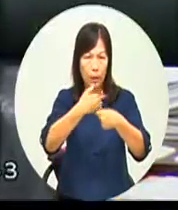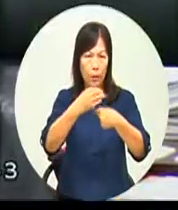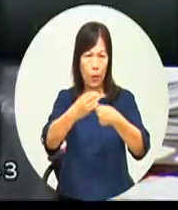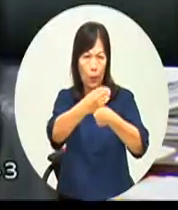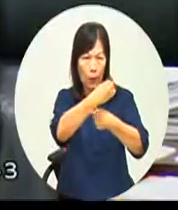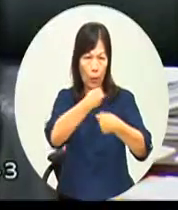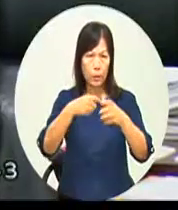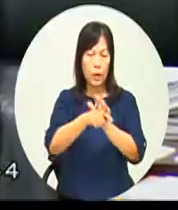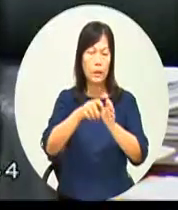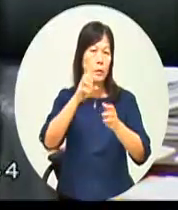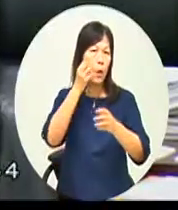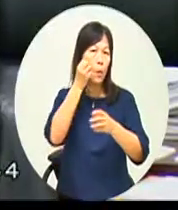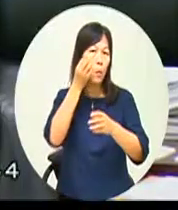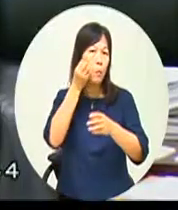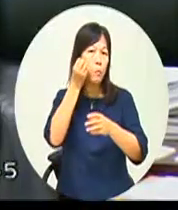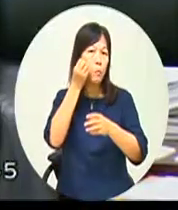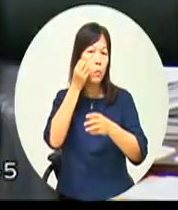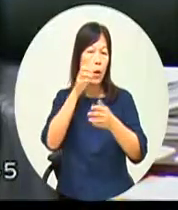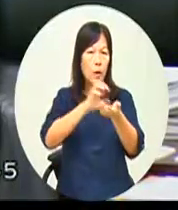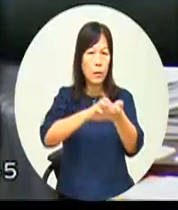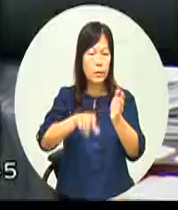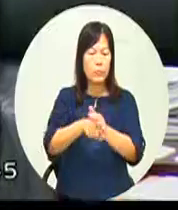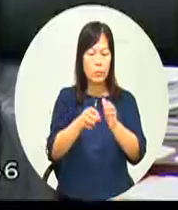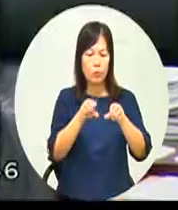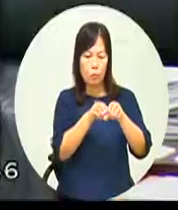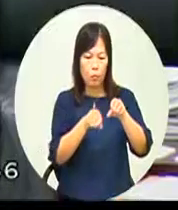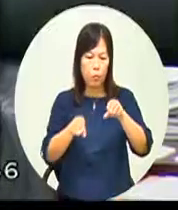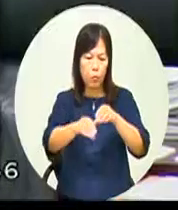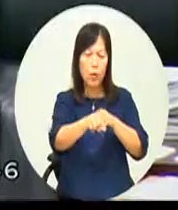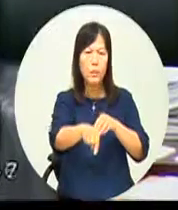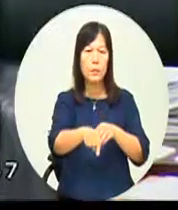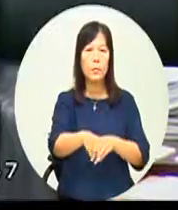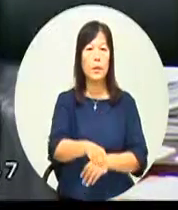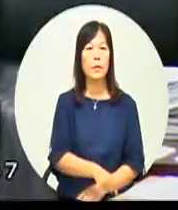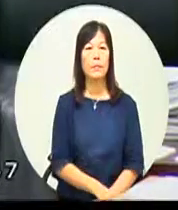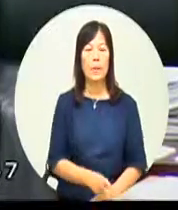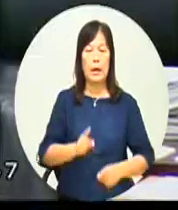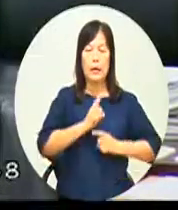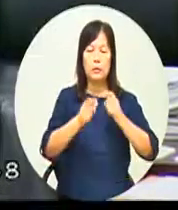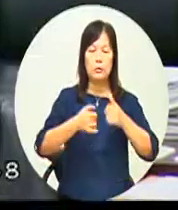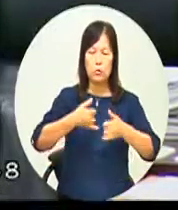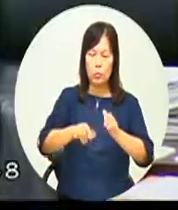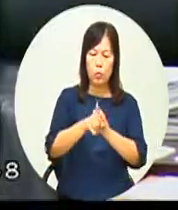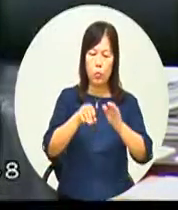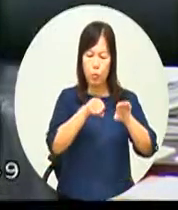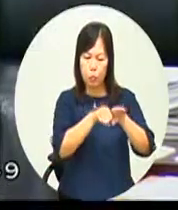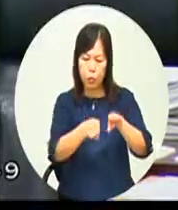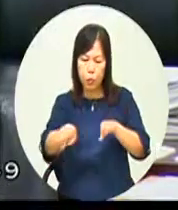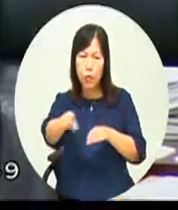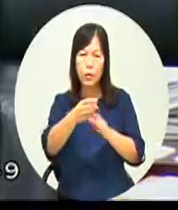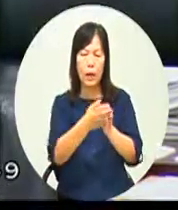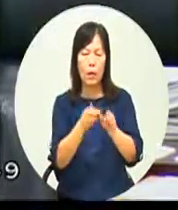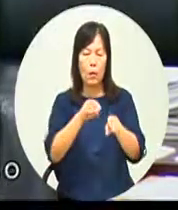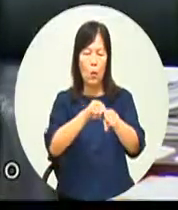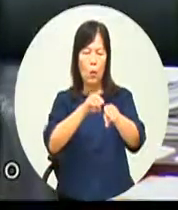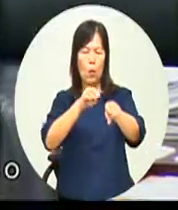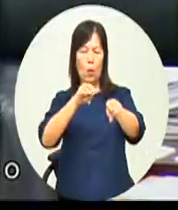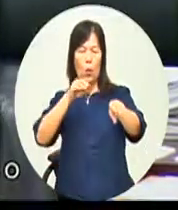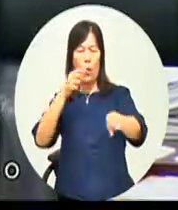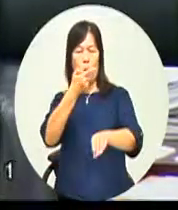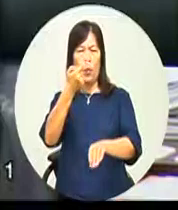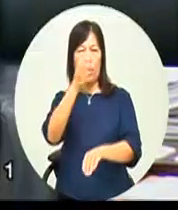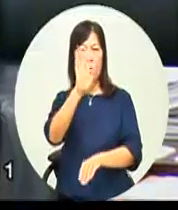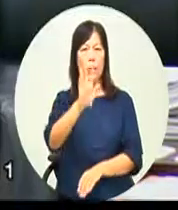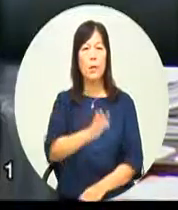的榕总这个地方要下交流道的，那到自由路要下交流道的是最塞的。但是